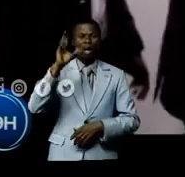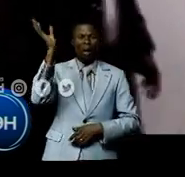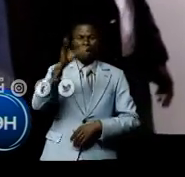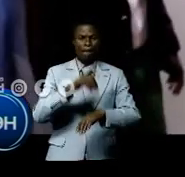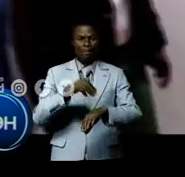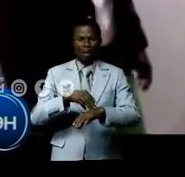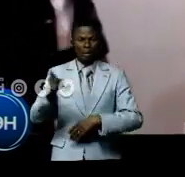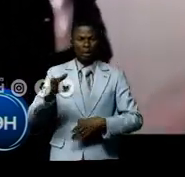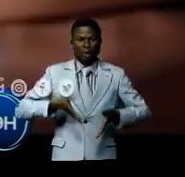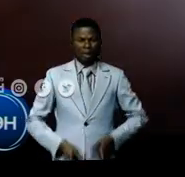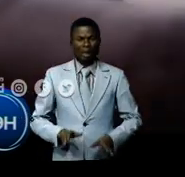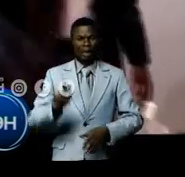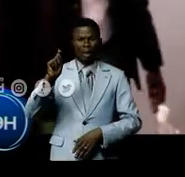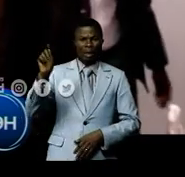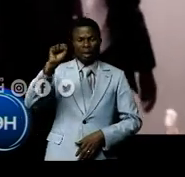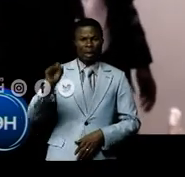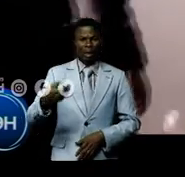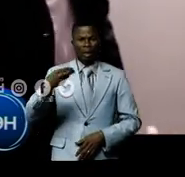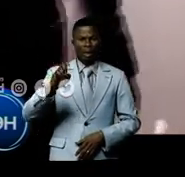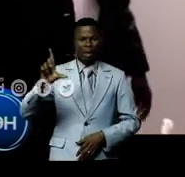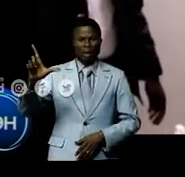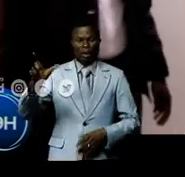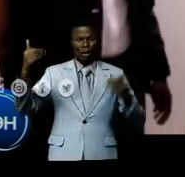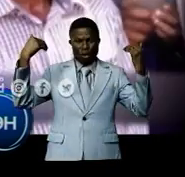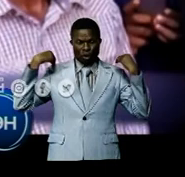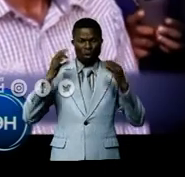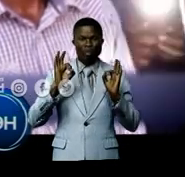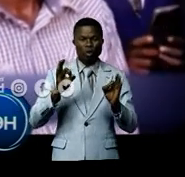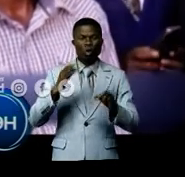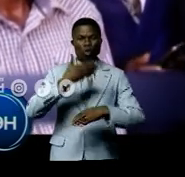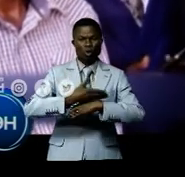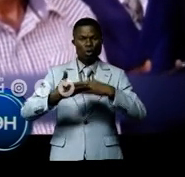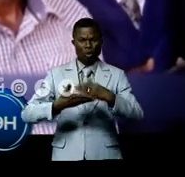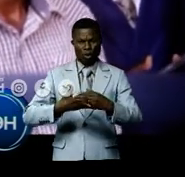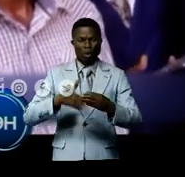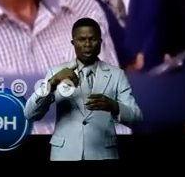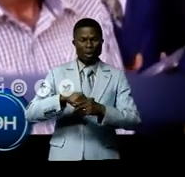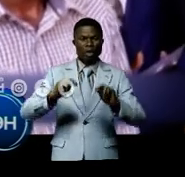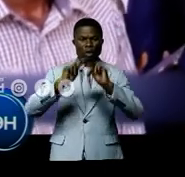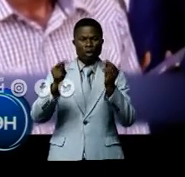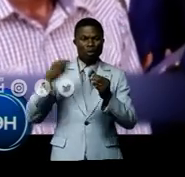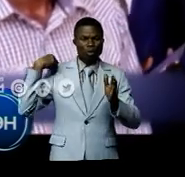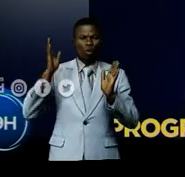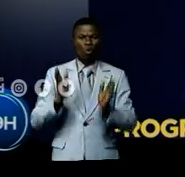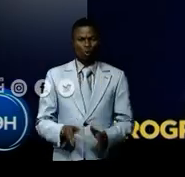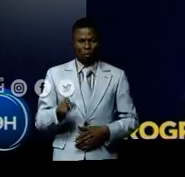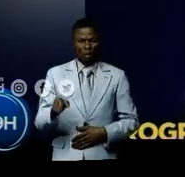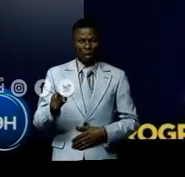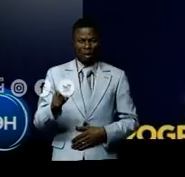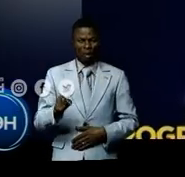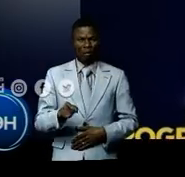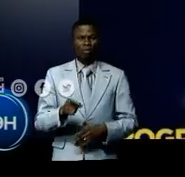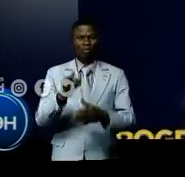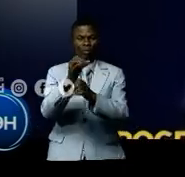mai 1968, le nouveau patron de travaux publics et reconstruction au sein de l'équipe du gouverneur Guy Bandou est détenteur